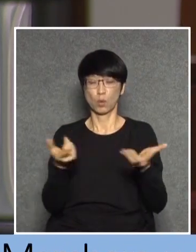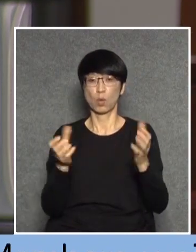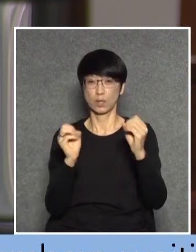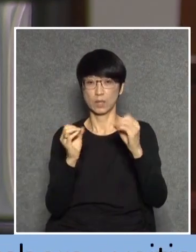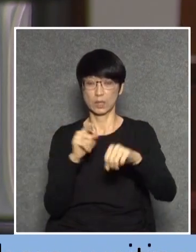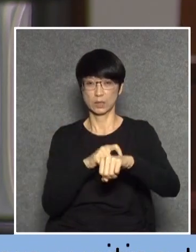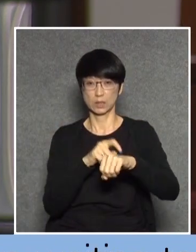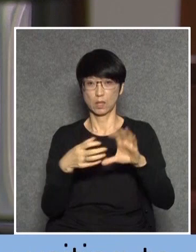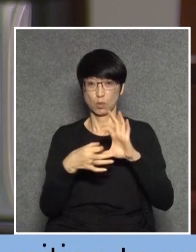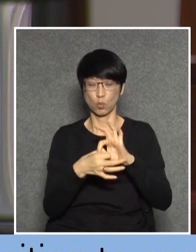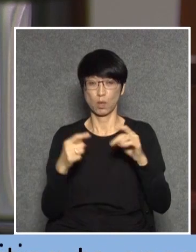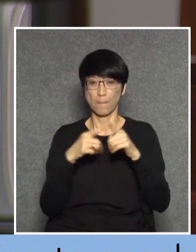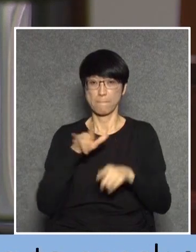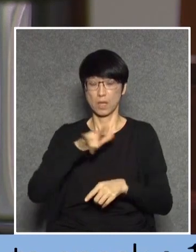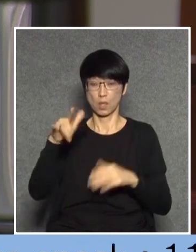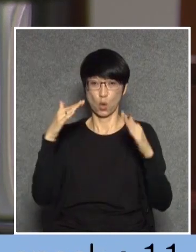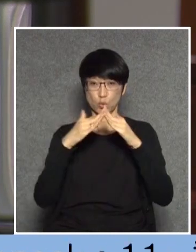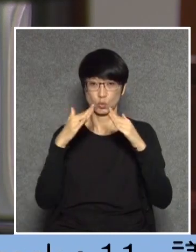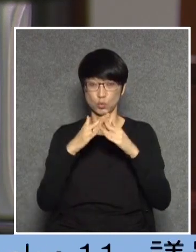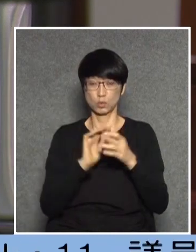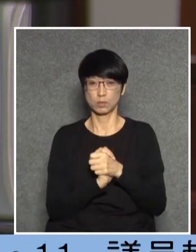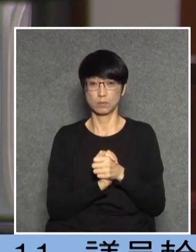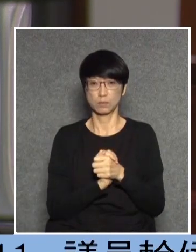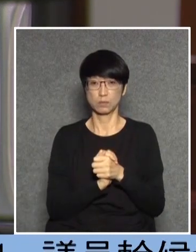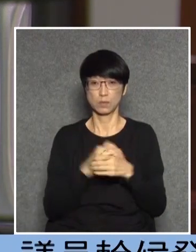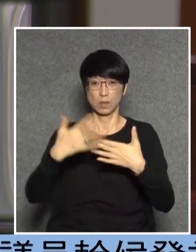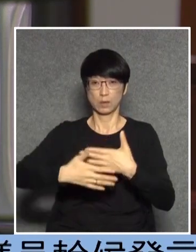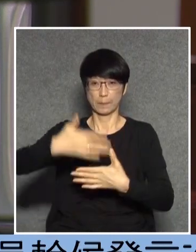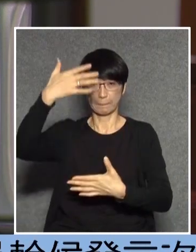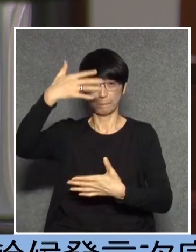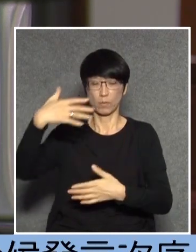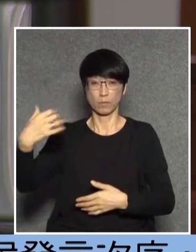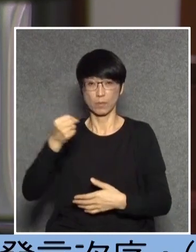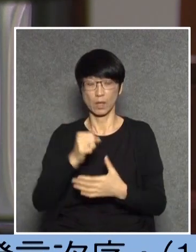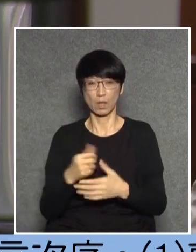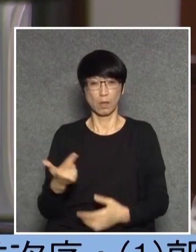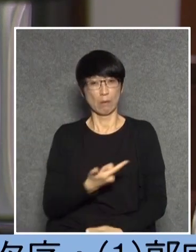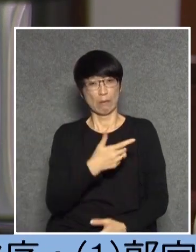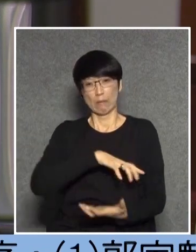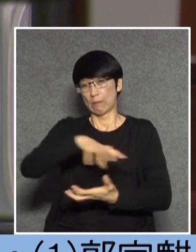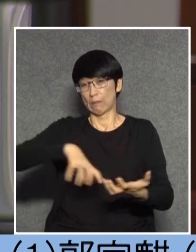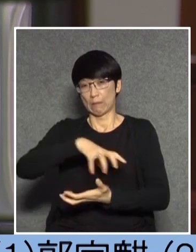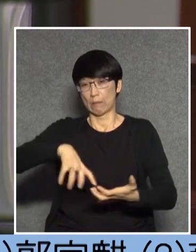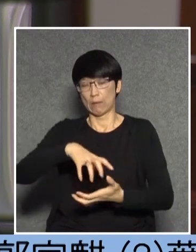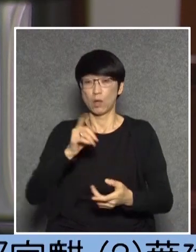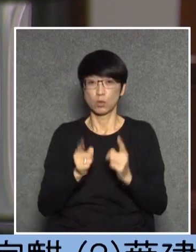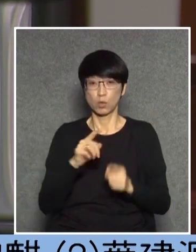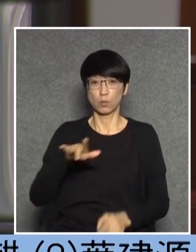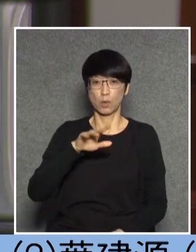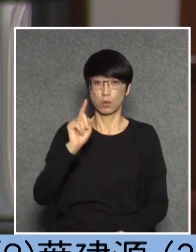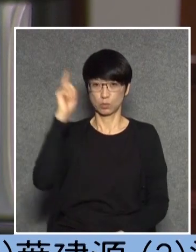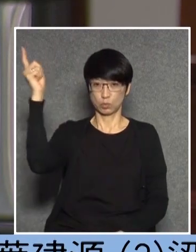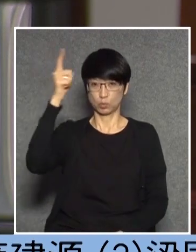候，牽涉到民航處嘅關於個總部大樓嗰種即係烏煙瘴氣以及呢個空管系